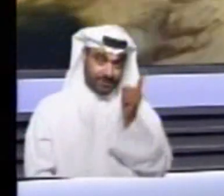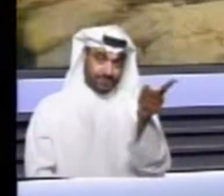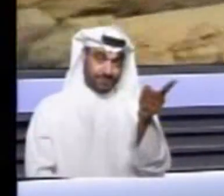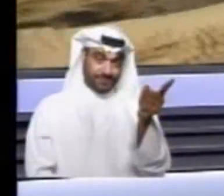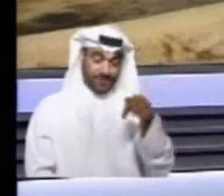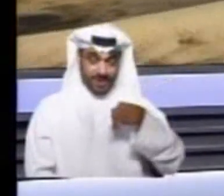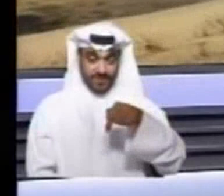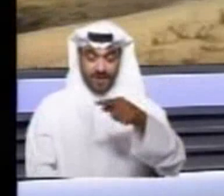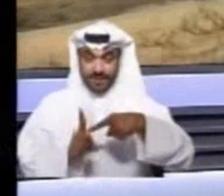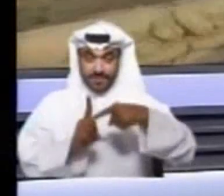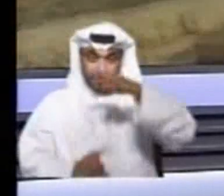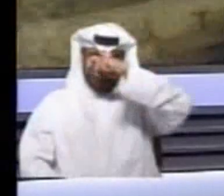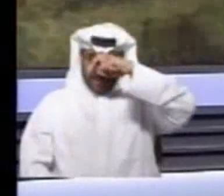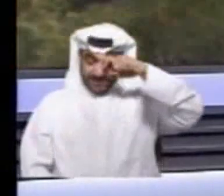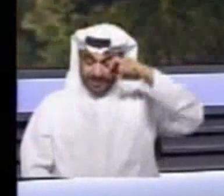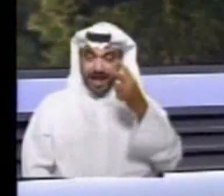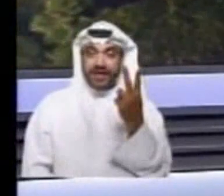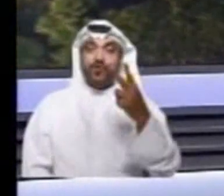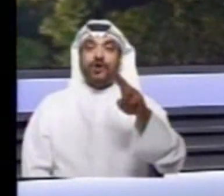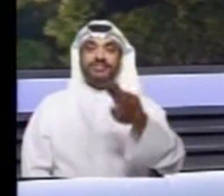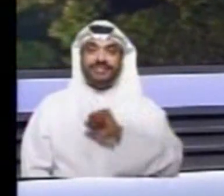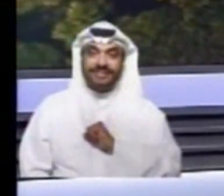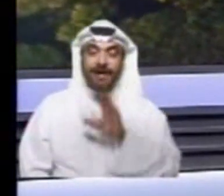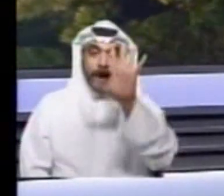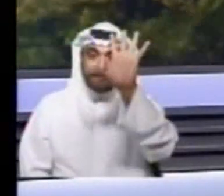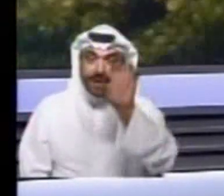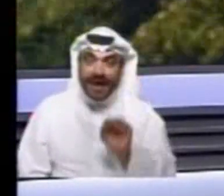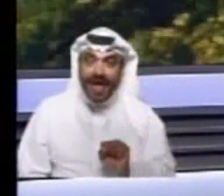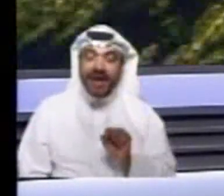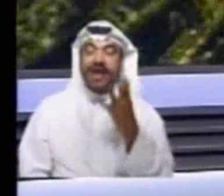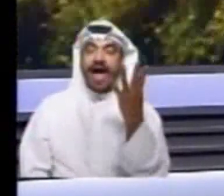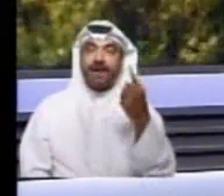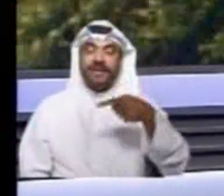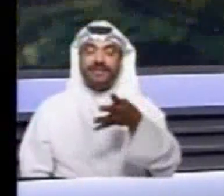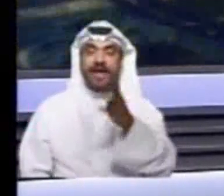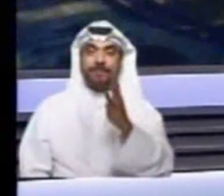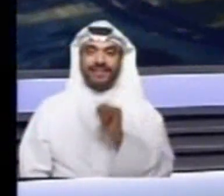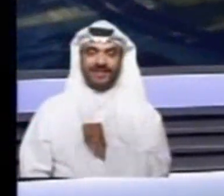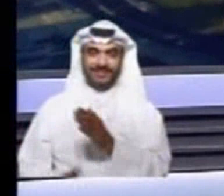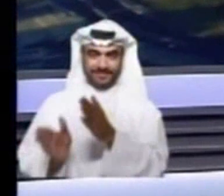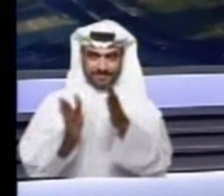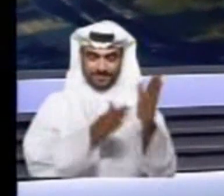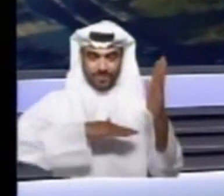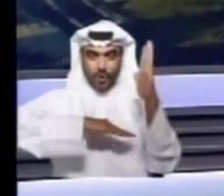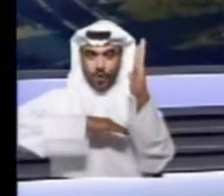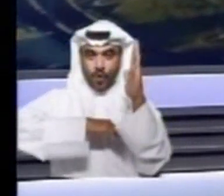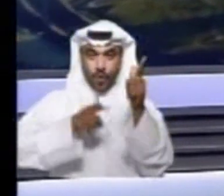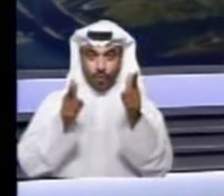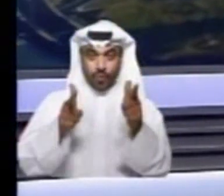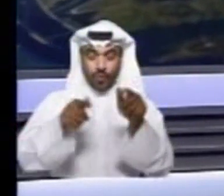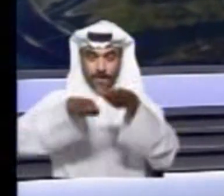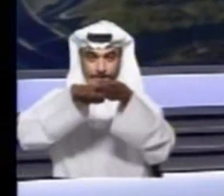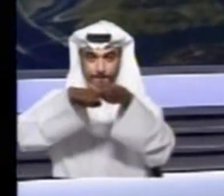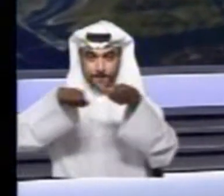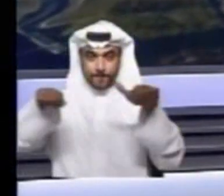28 كيلومتر في الساعة، 22 العظمى والصغرى 14 درجة مئوية. ترتفع درجة الحرارة شوي، أجواء معتدلة راح تكون وملحوظة